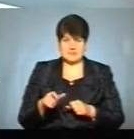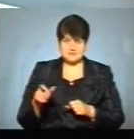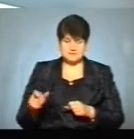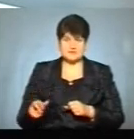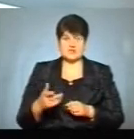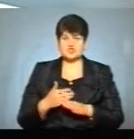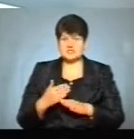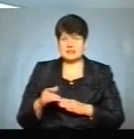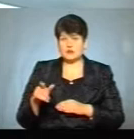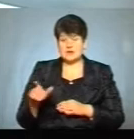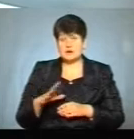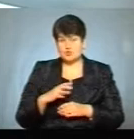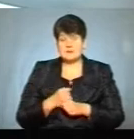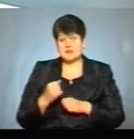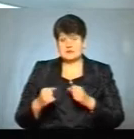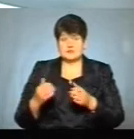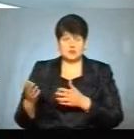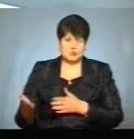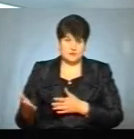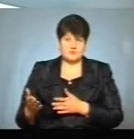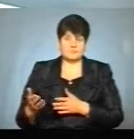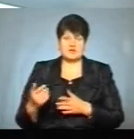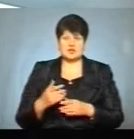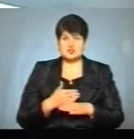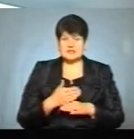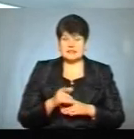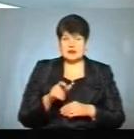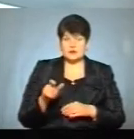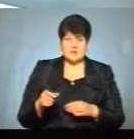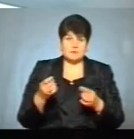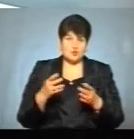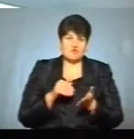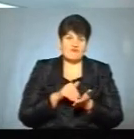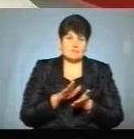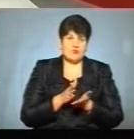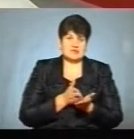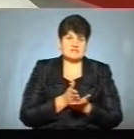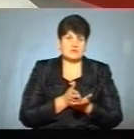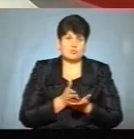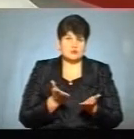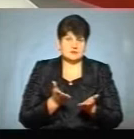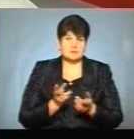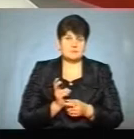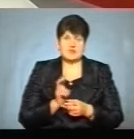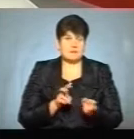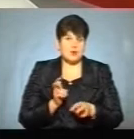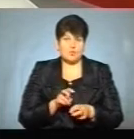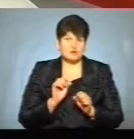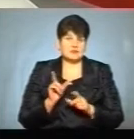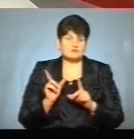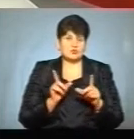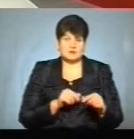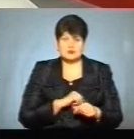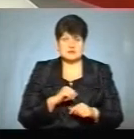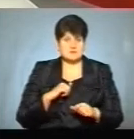Частина людей були працевлаштовані, тобто вони зняті, частина людей, вони просто відмовились від послуг, ну, перестали ходити, можливо, десь поїхали, можливо, десь